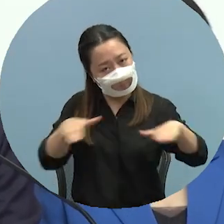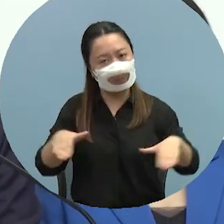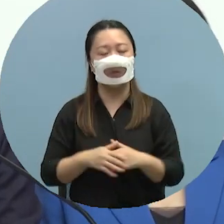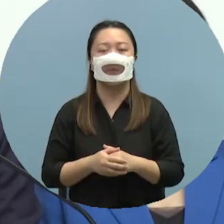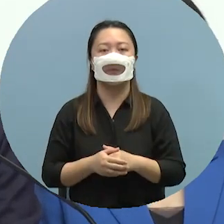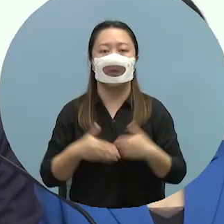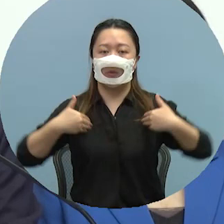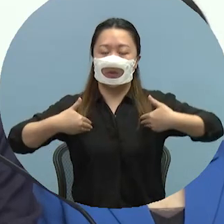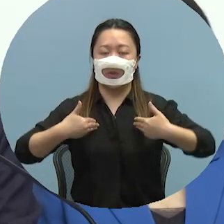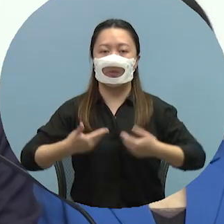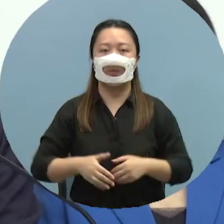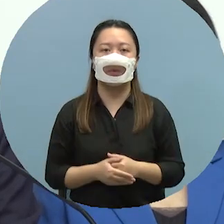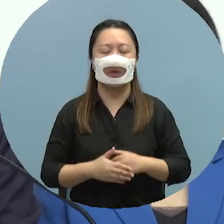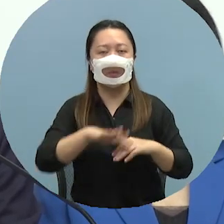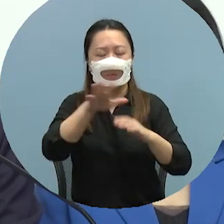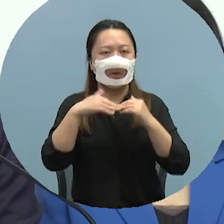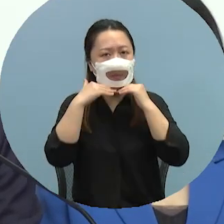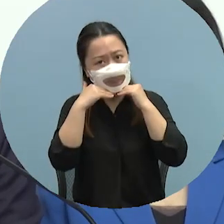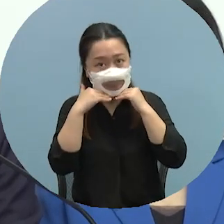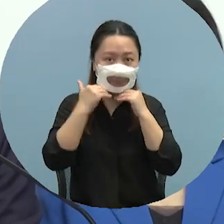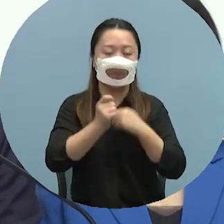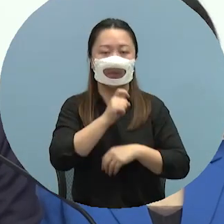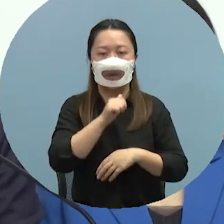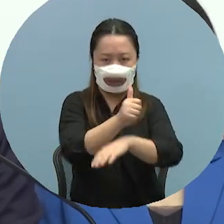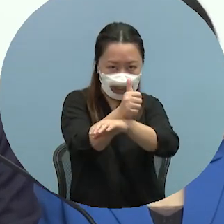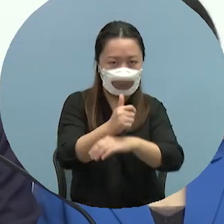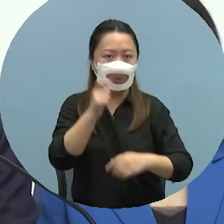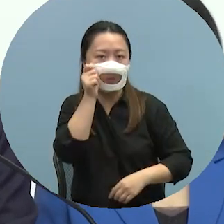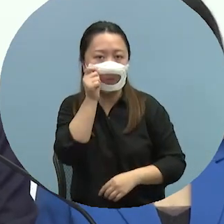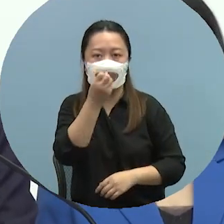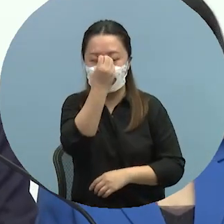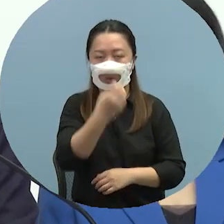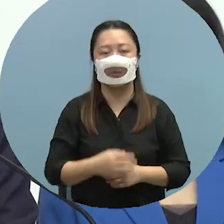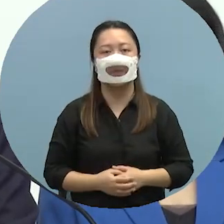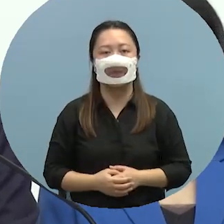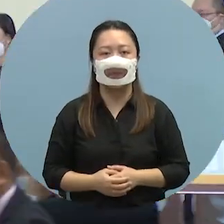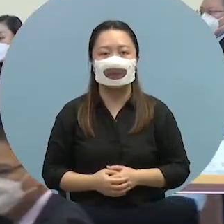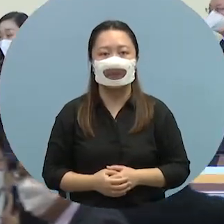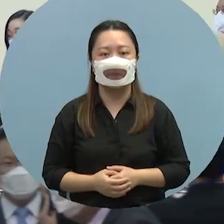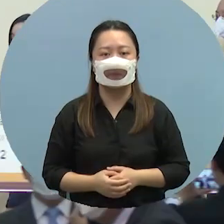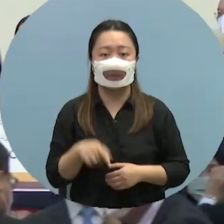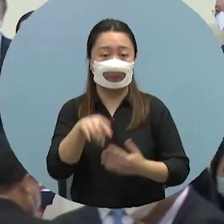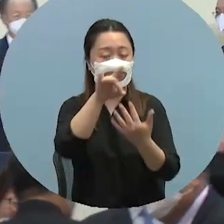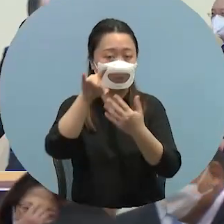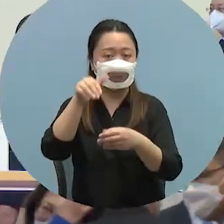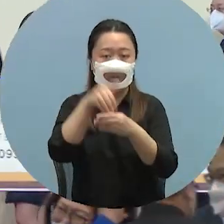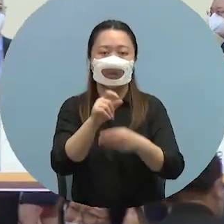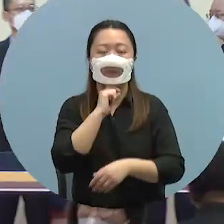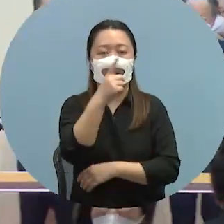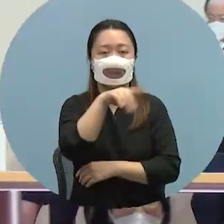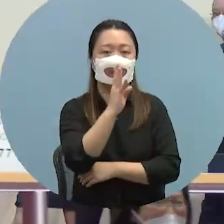一個充滿希望、機遇和活力的香港。 今次選舉共有